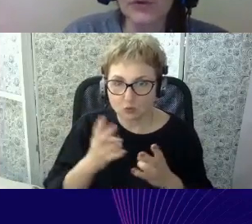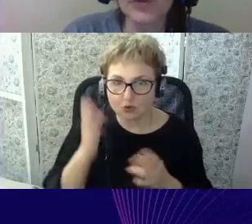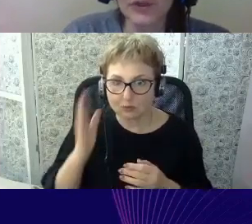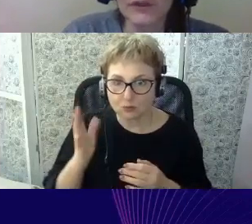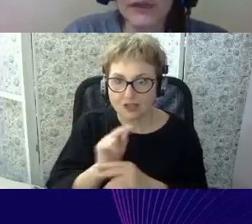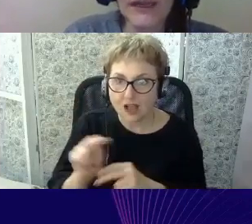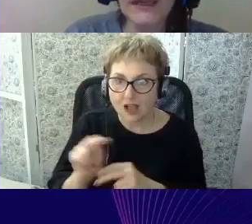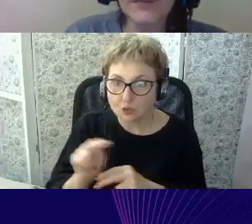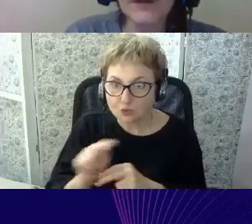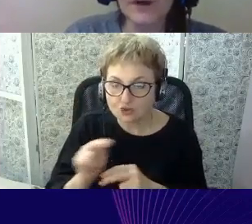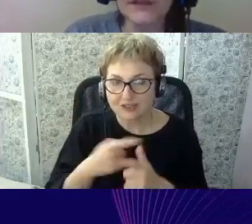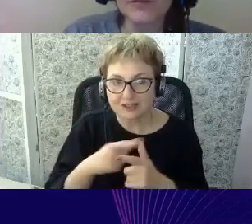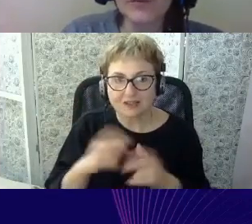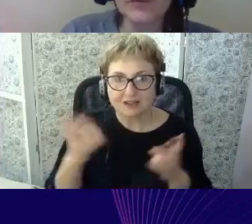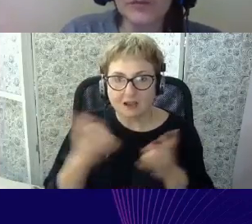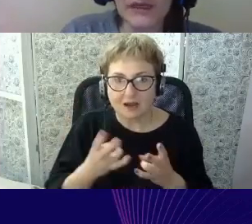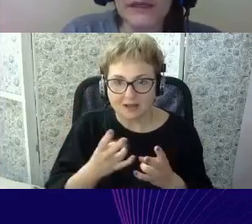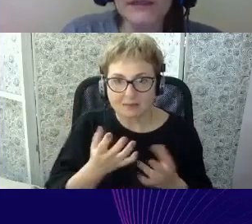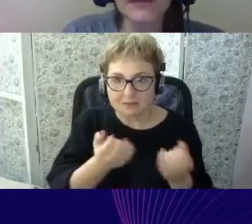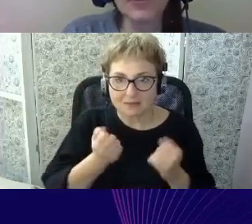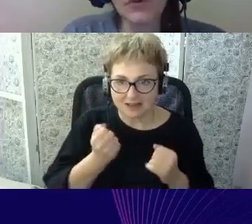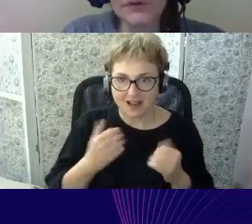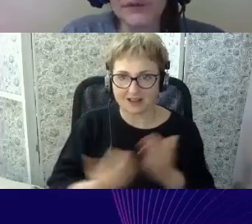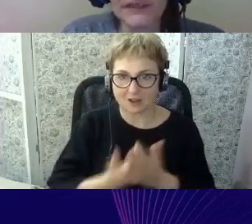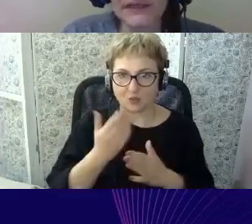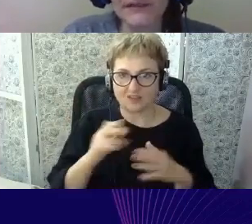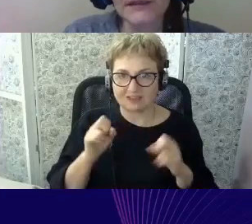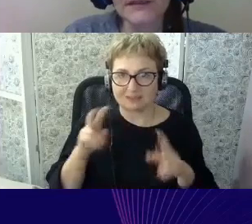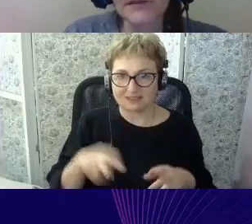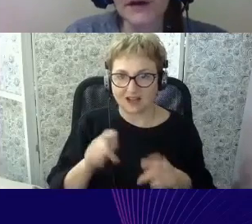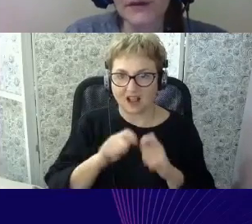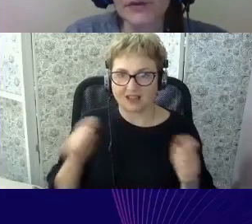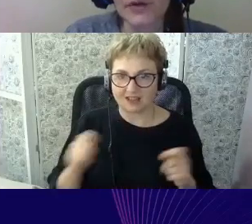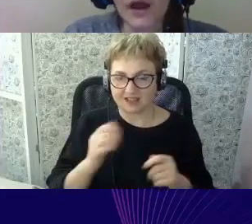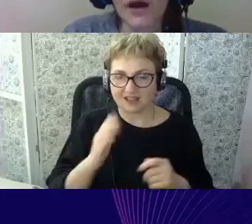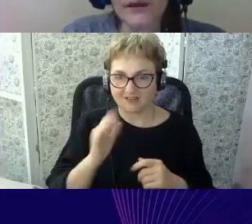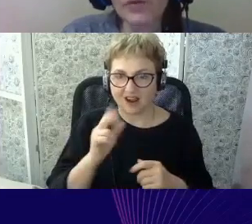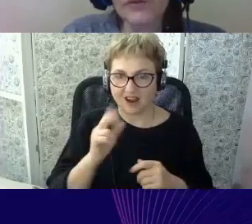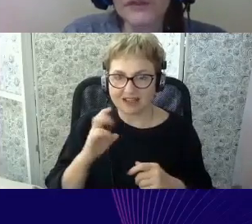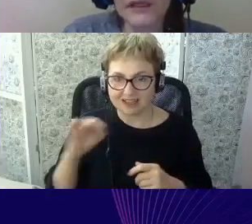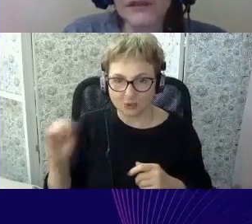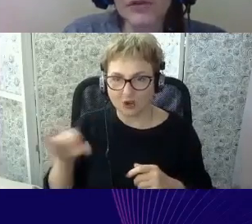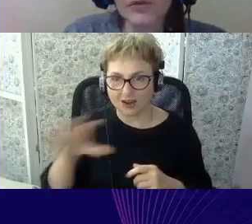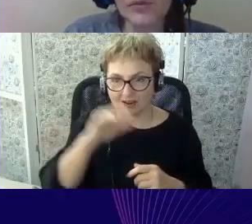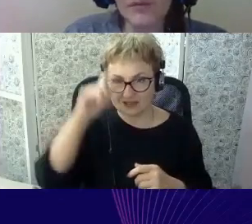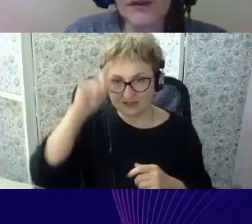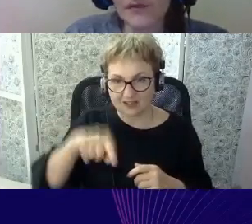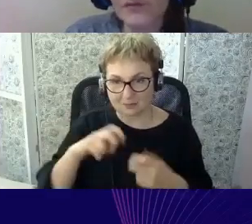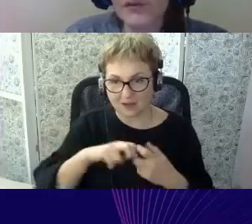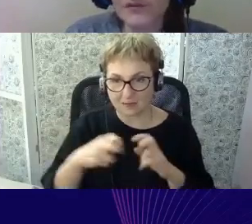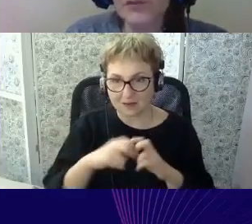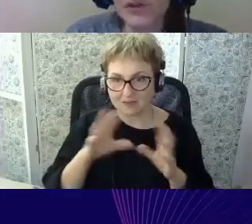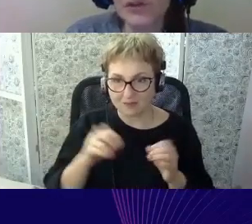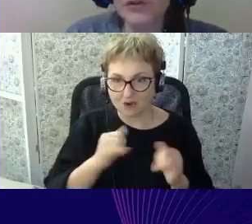будет отучить, либо необходимо будет принять нового специалиста, открыть вакансию. А я думаю, вы знаете, что